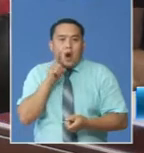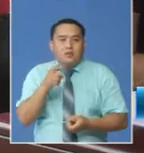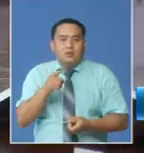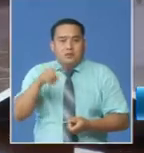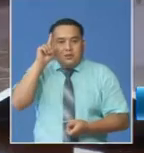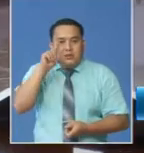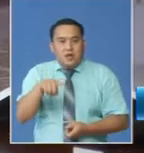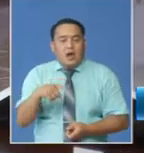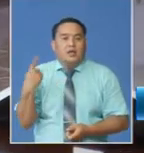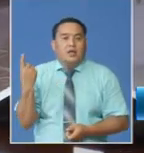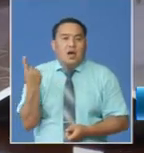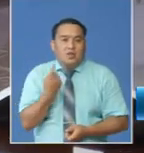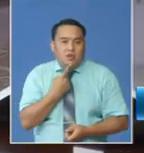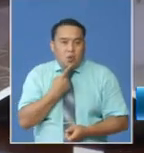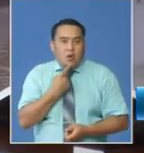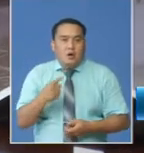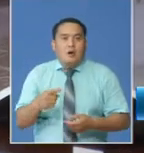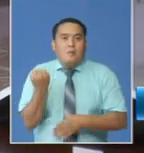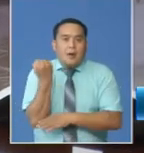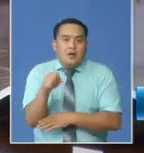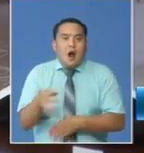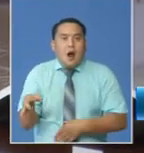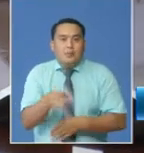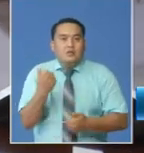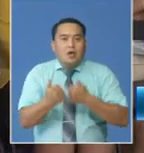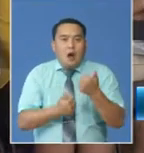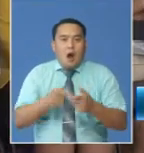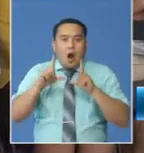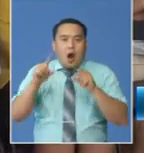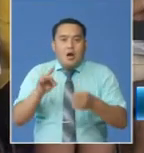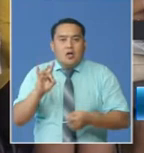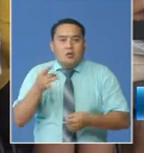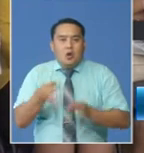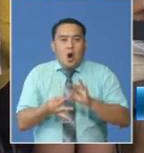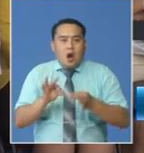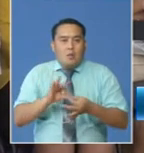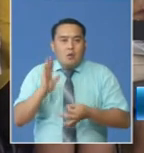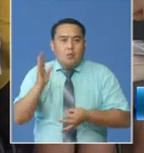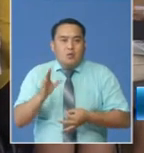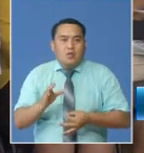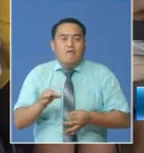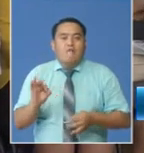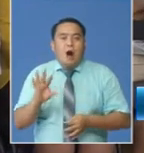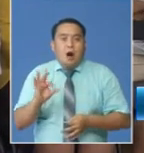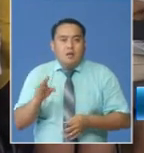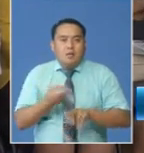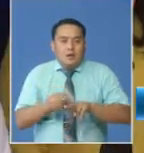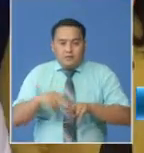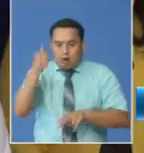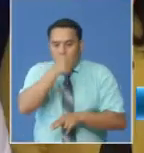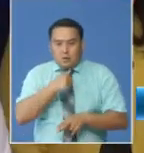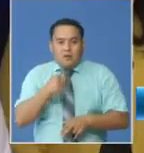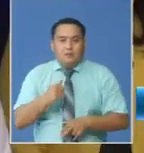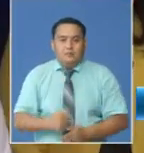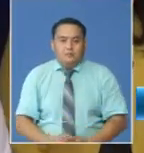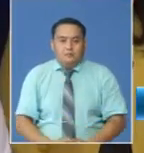познанию языков. Победители областных состязаний отправятся на республиканскую олимпиаду, которая состоится в октябре этого года.